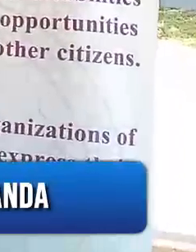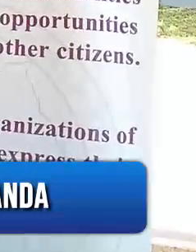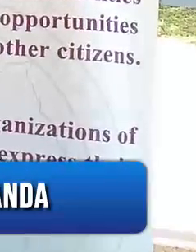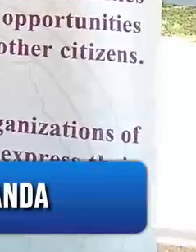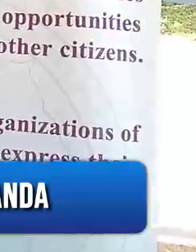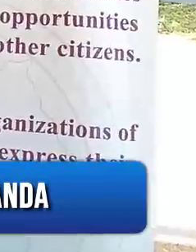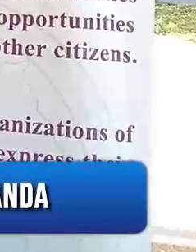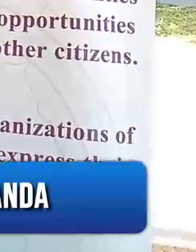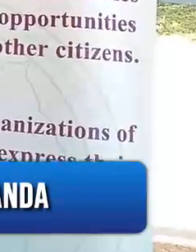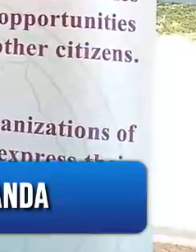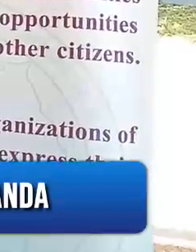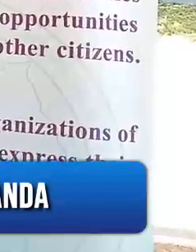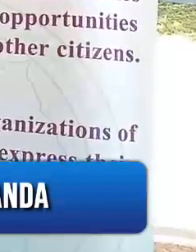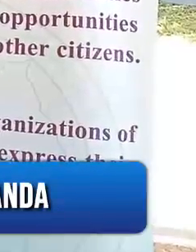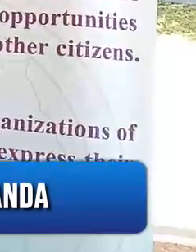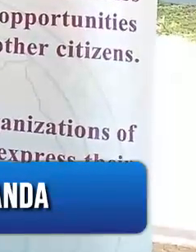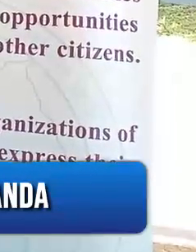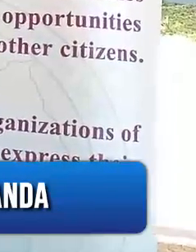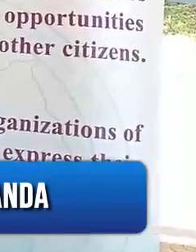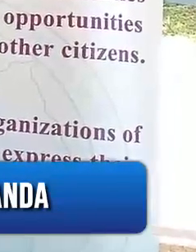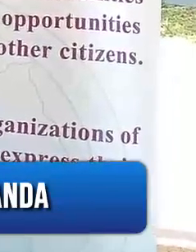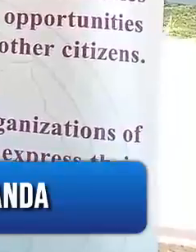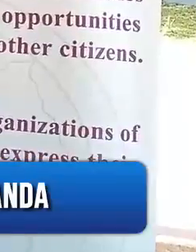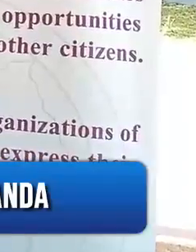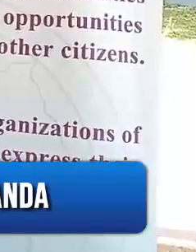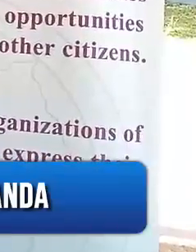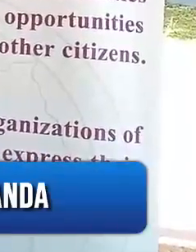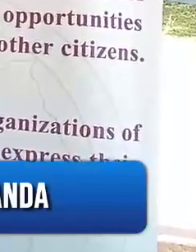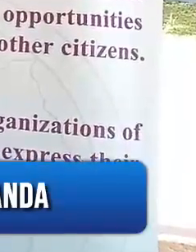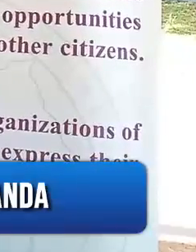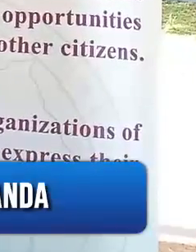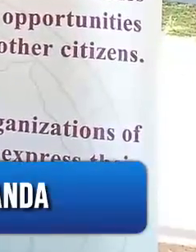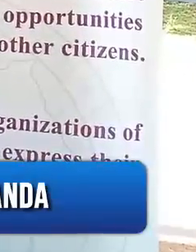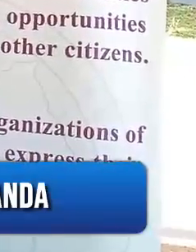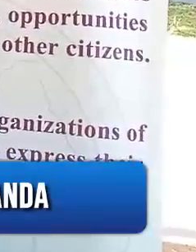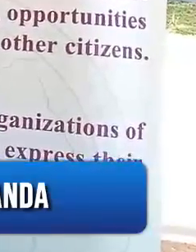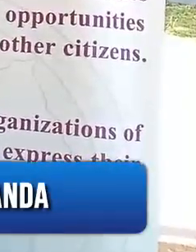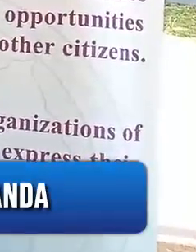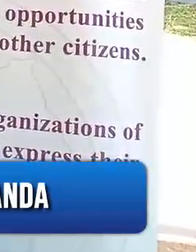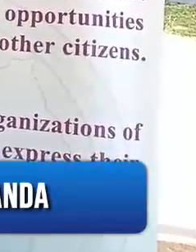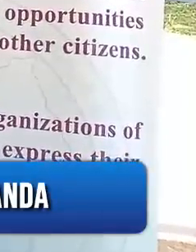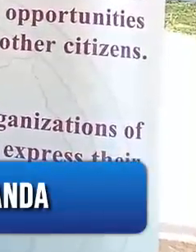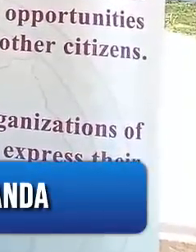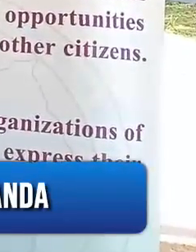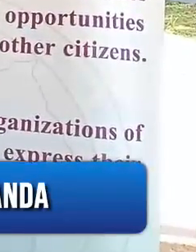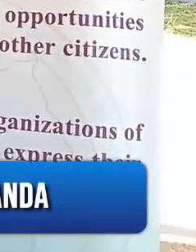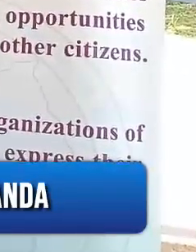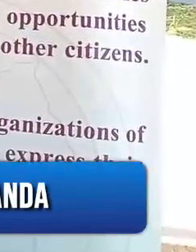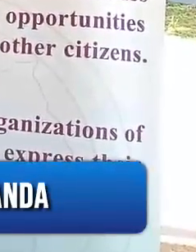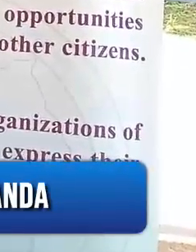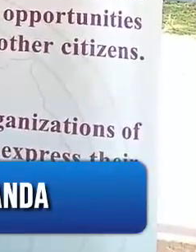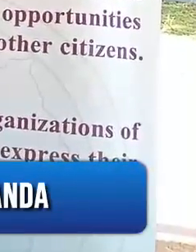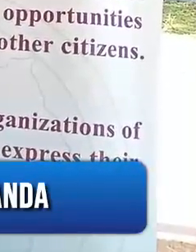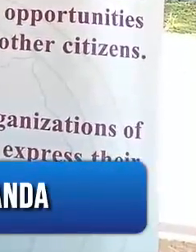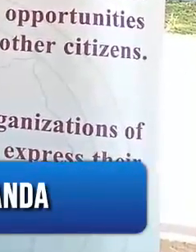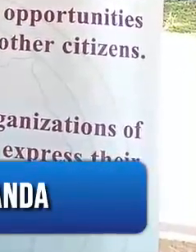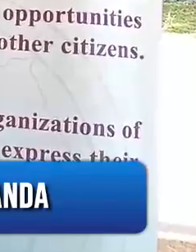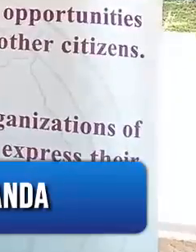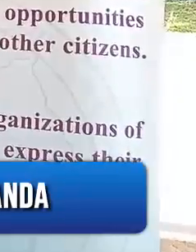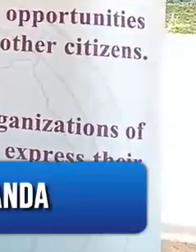ko icyo cyuho kigihari mu burezi bw'abana bafite ubumuga. Ibyo rero kubera ko bidakunda, uyu mwaka twahisemo